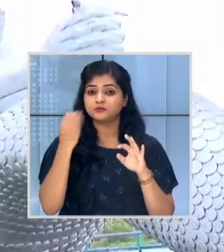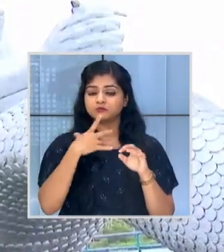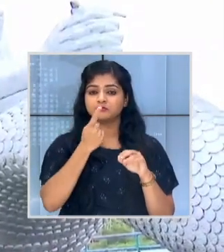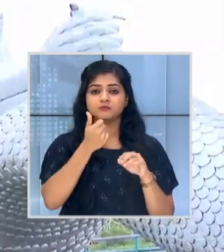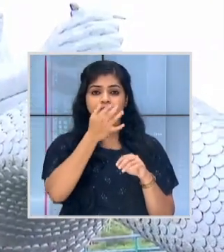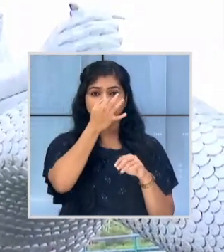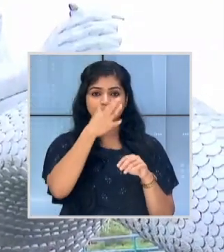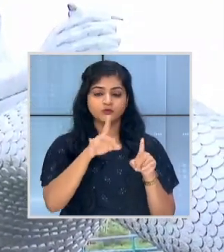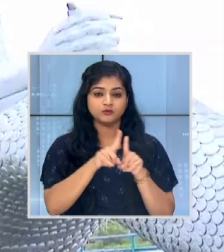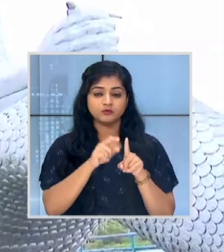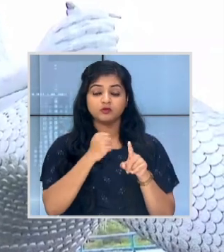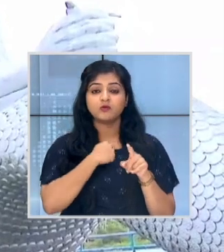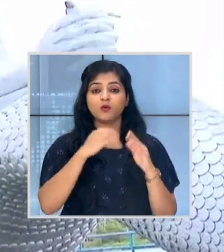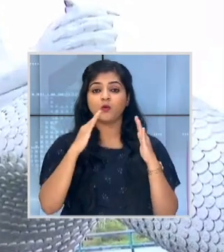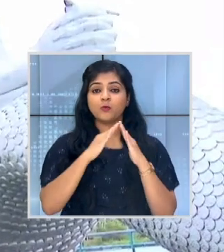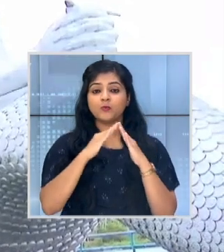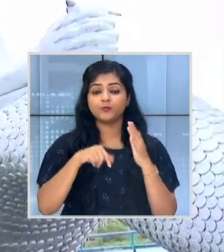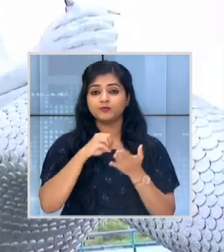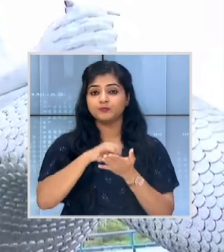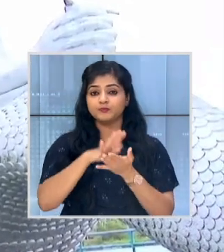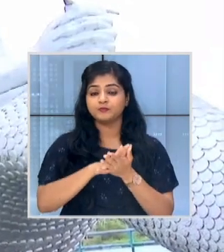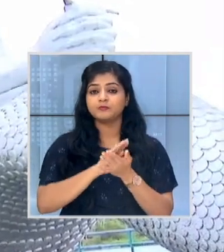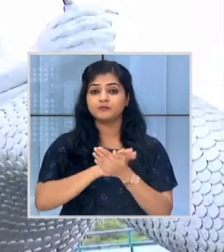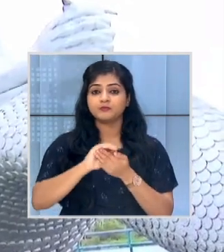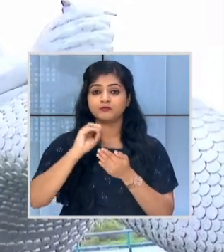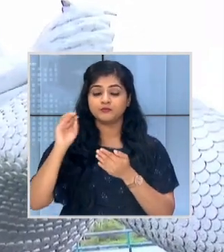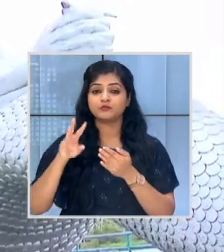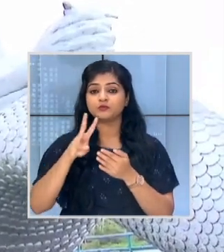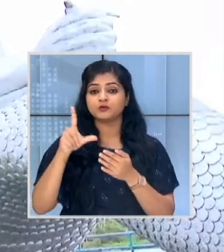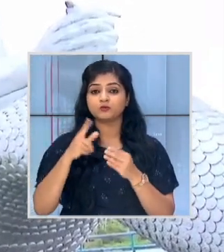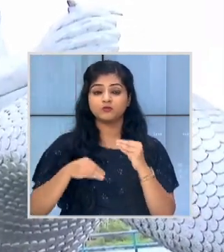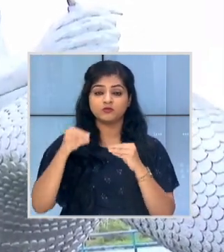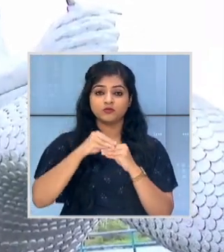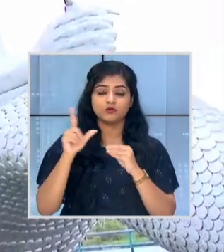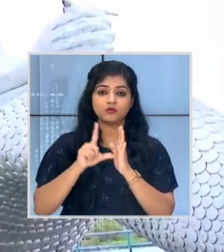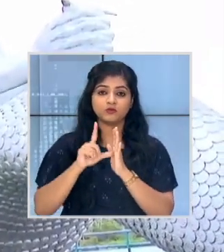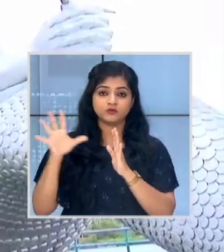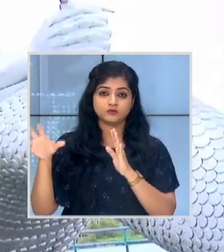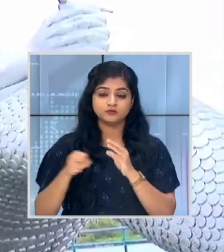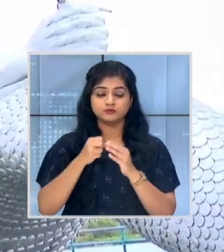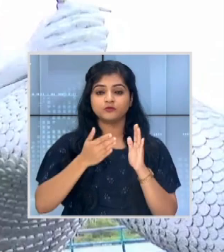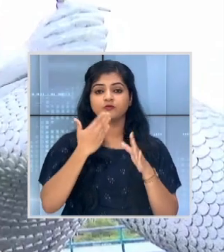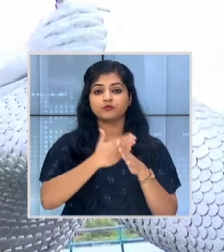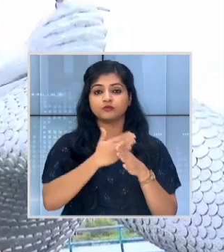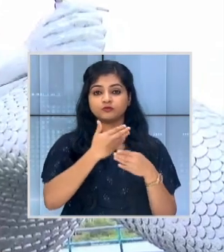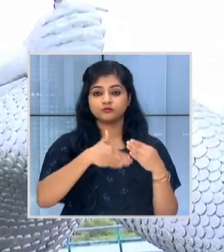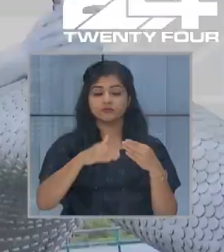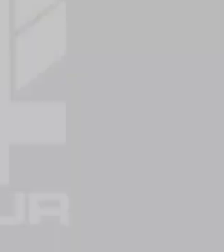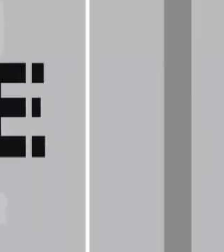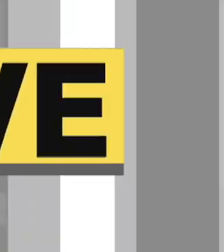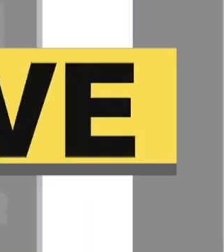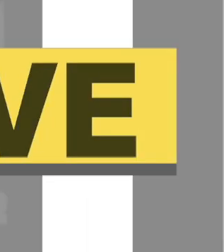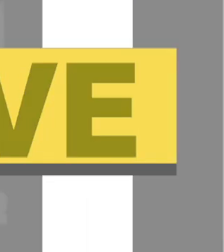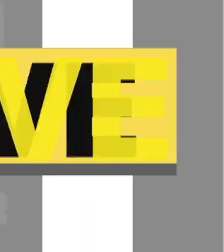ഞാൻ എൻ്റെ വീടും വസ്തുവും പണയം വെച്ചിട്ട് 300,000 രൂപ ബാങ്കിൽ നിന്നെടുത്താണ് ബാക്കി വർക്ക് ചെയ്ത്. പിന്നെ വേറെ കുറേ സുഹൃത്തുക്കളോടും